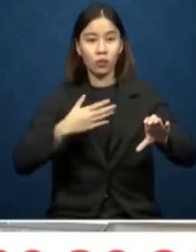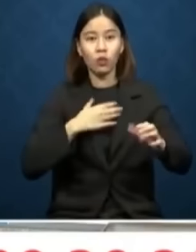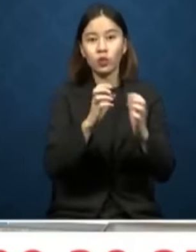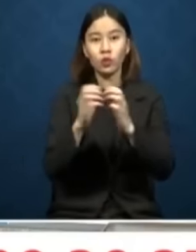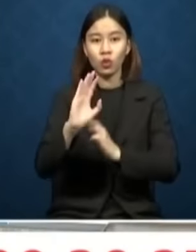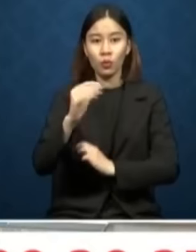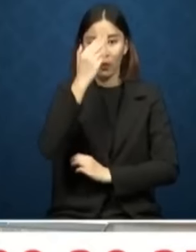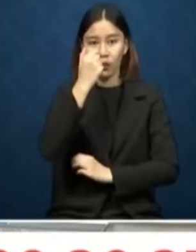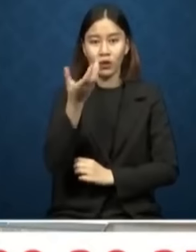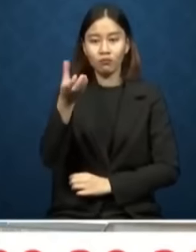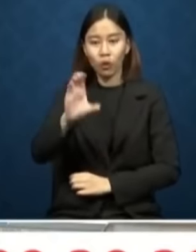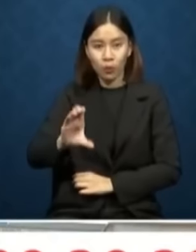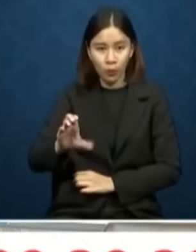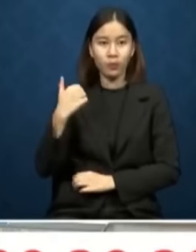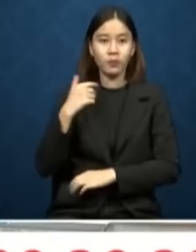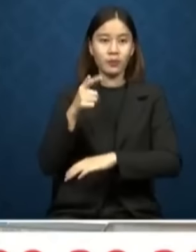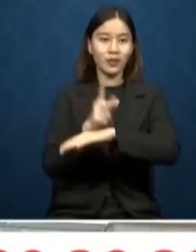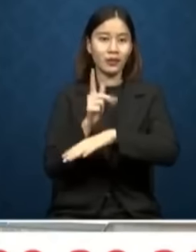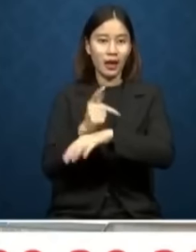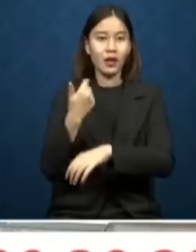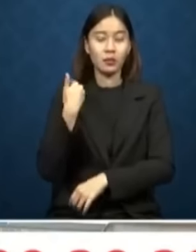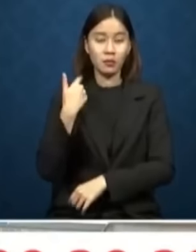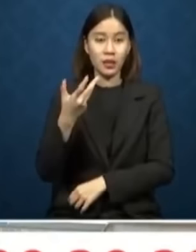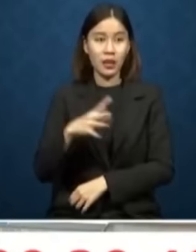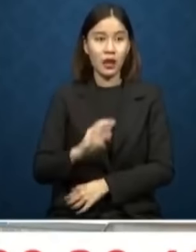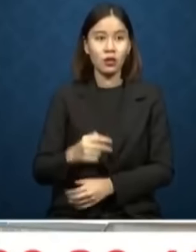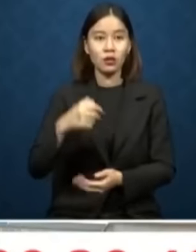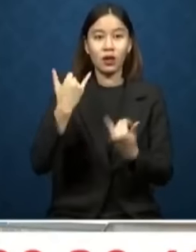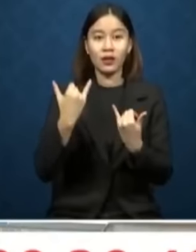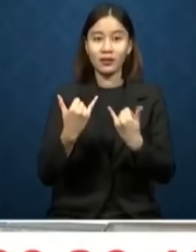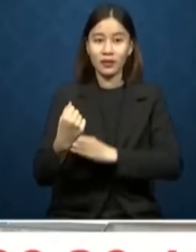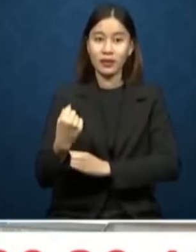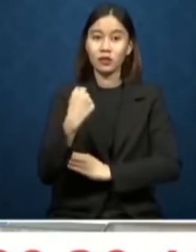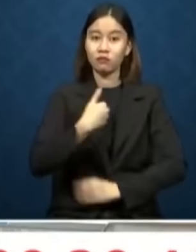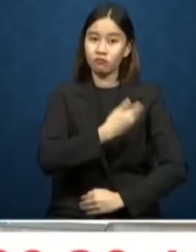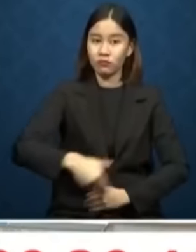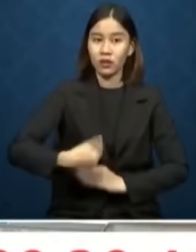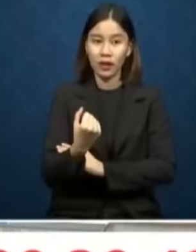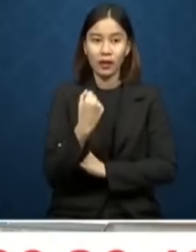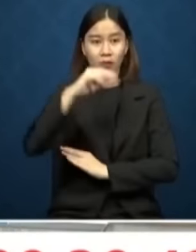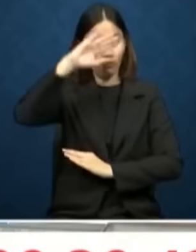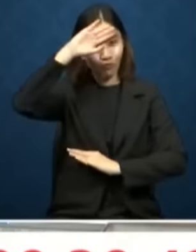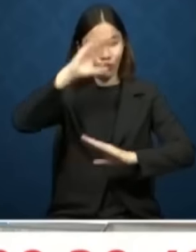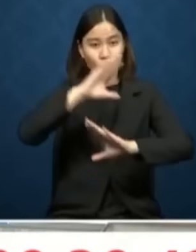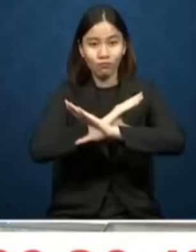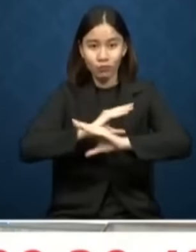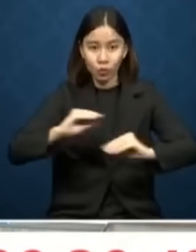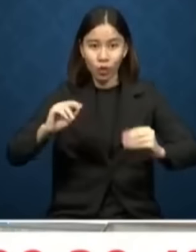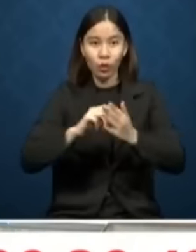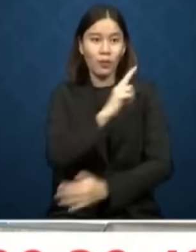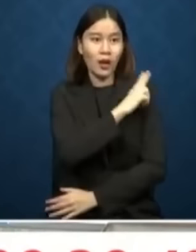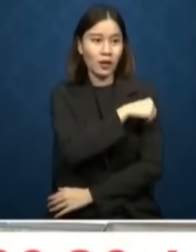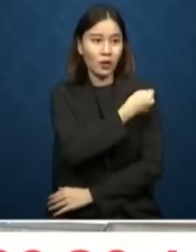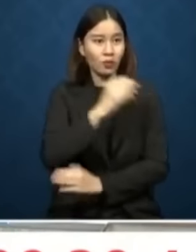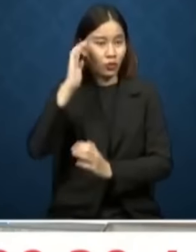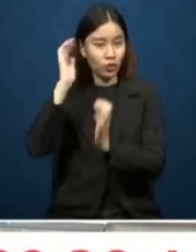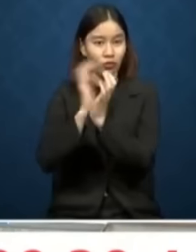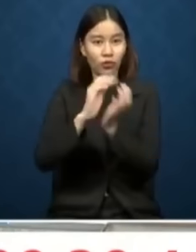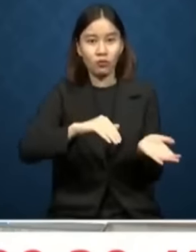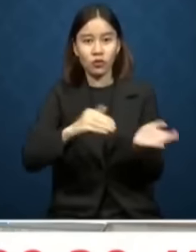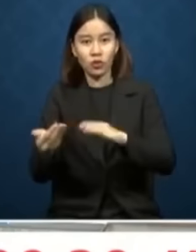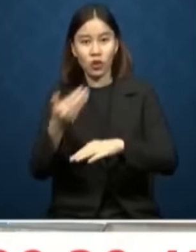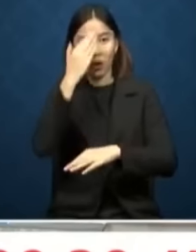อยู่ในโซเชียลหมดแล้วท่านลุกขึ้นแข็งแรงครับท่านอาจจะหายป่วยแล้วก็ได้แสดงว่าโรงพยาบาลตำรวจควรถูกยุบด้วยนะเพราะรักษ